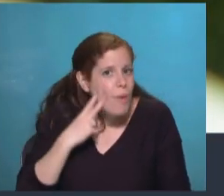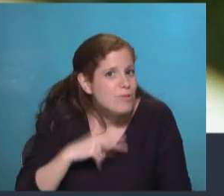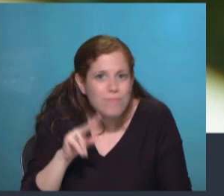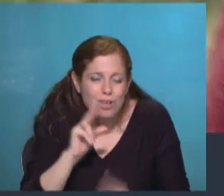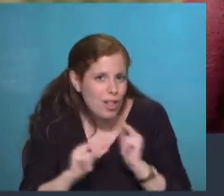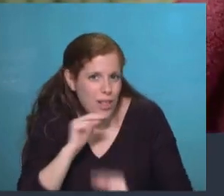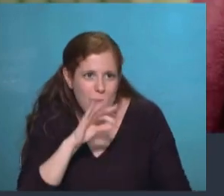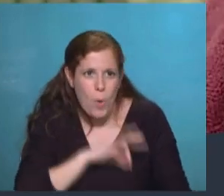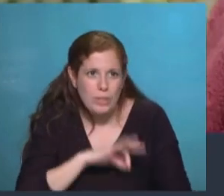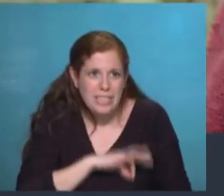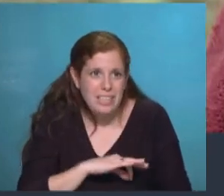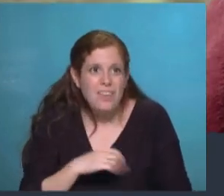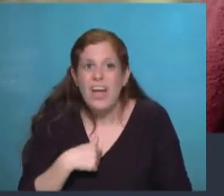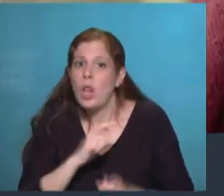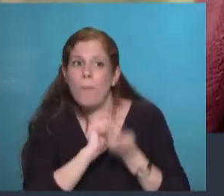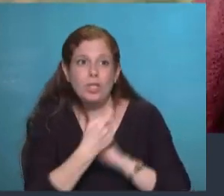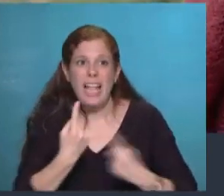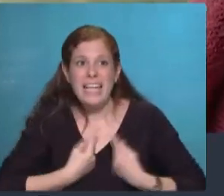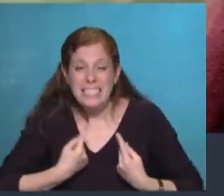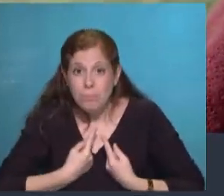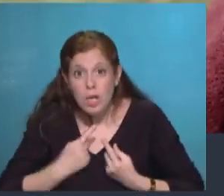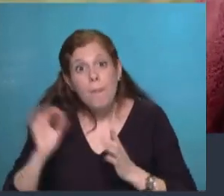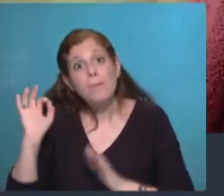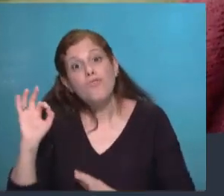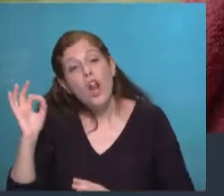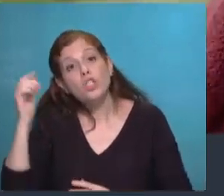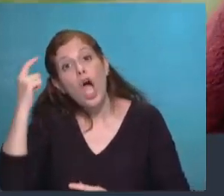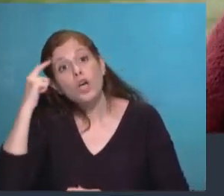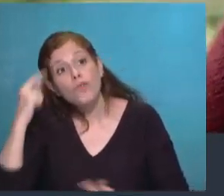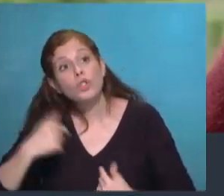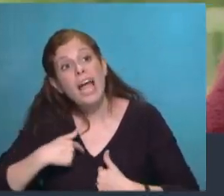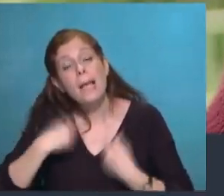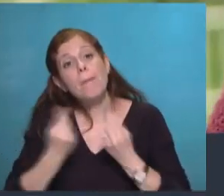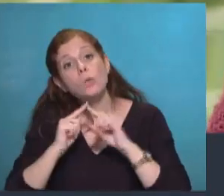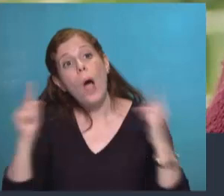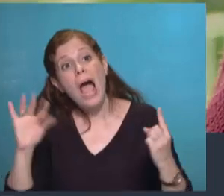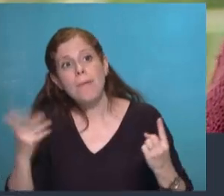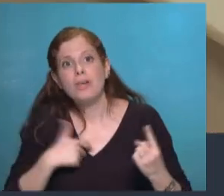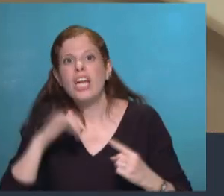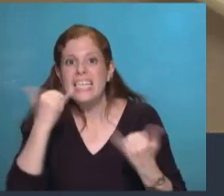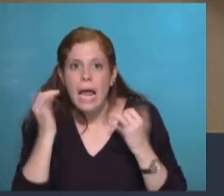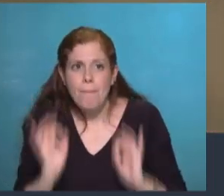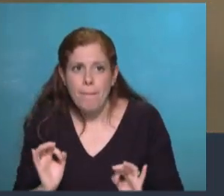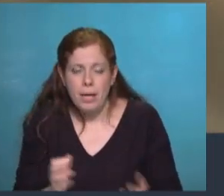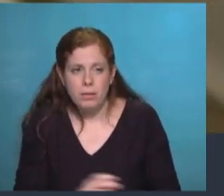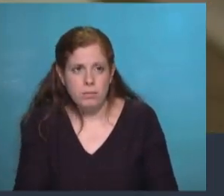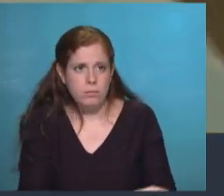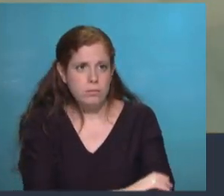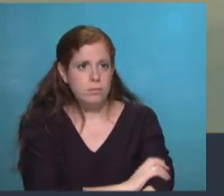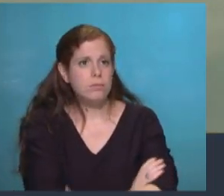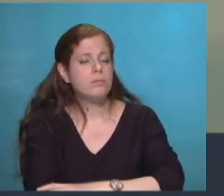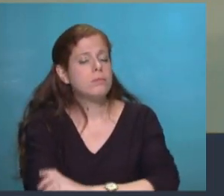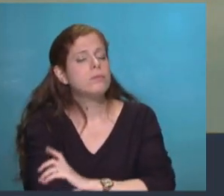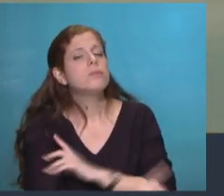לדבר רוסית. ואני לא משנה את עצמי בשביל שיקשיבו שאני משהו אחר ממה שאני כן באמת. בשנים